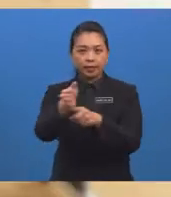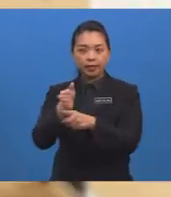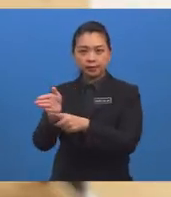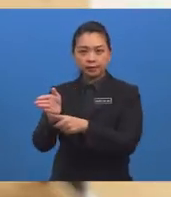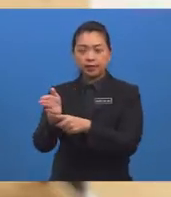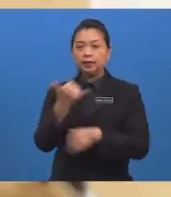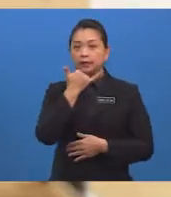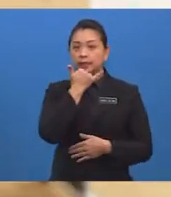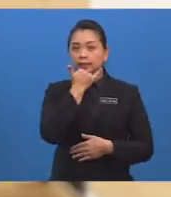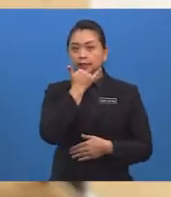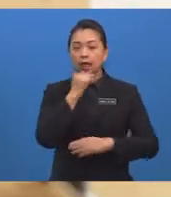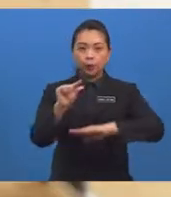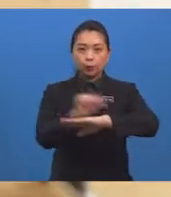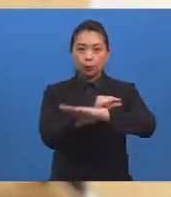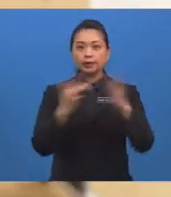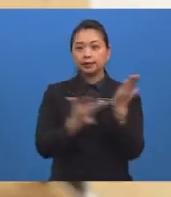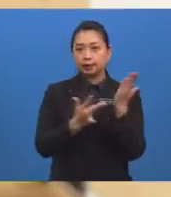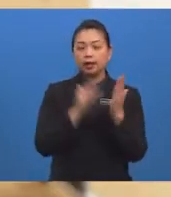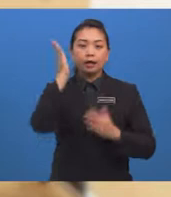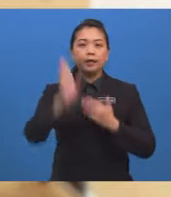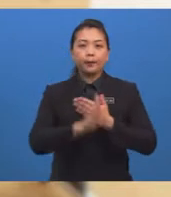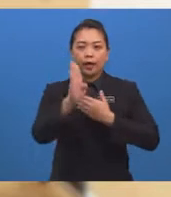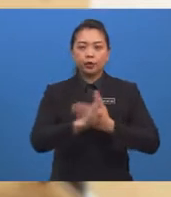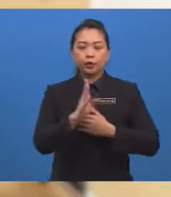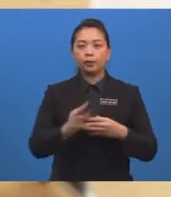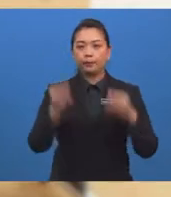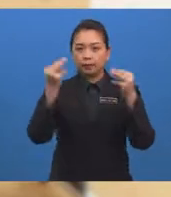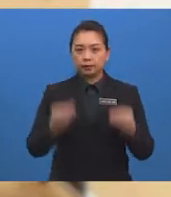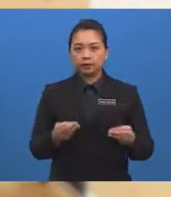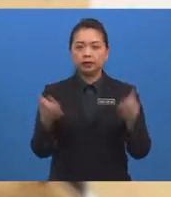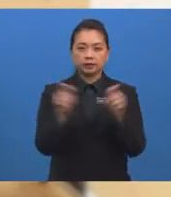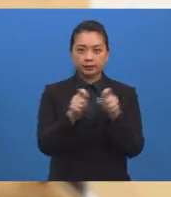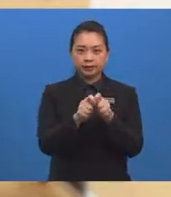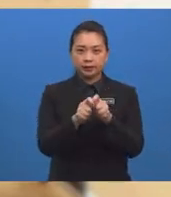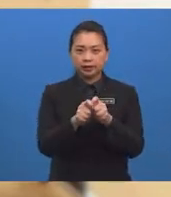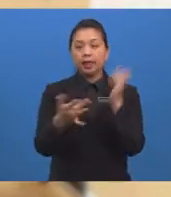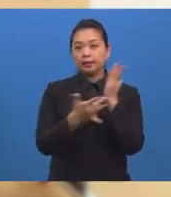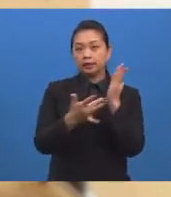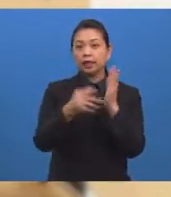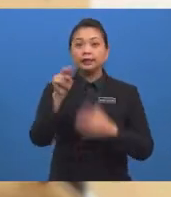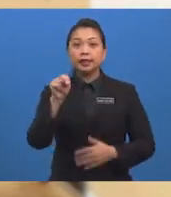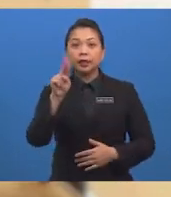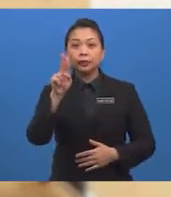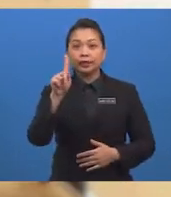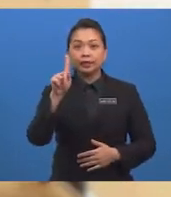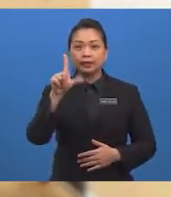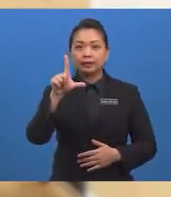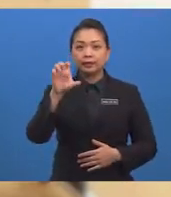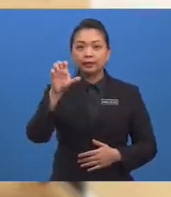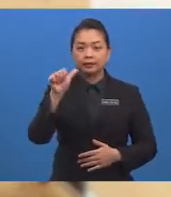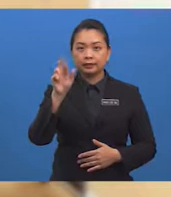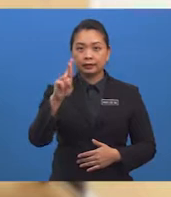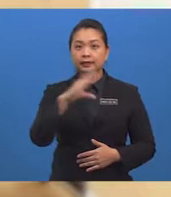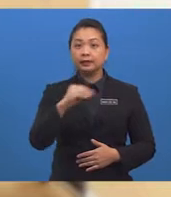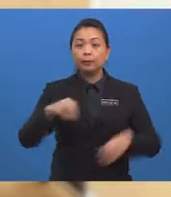Penyalahgunaan teknologi akan membahayakan manusia seperti teknologi nuklear dan teknologi